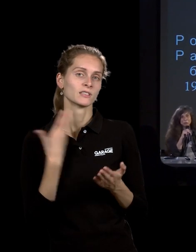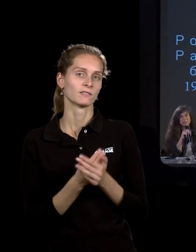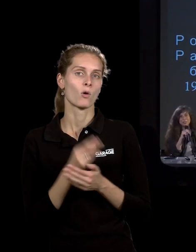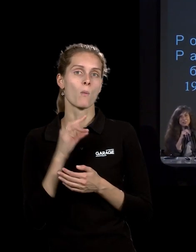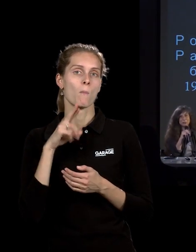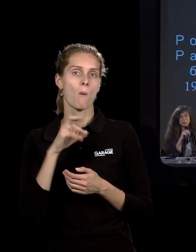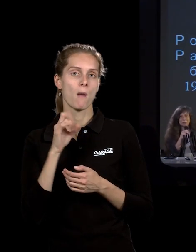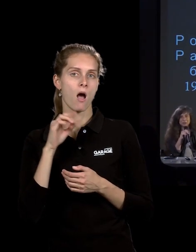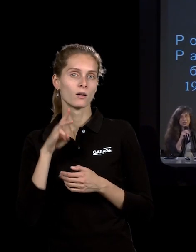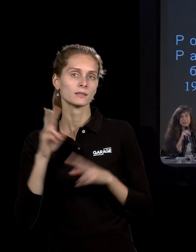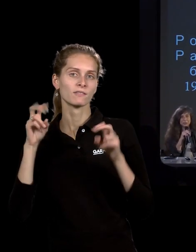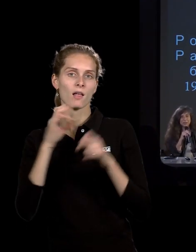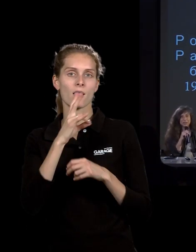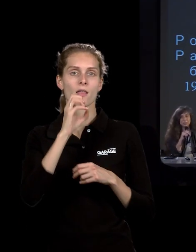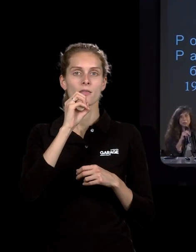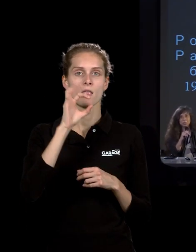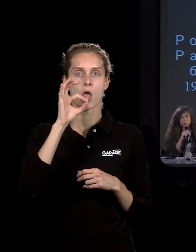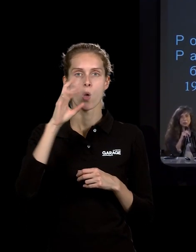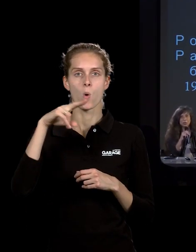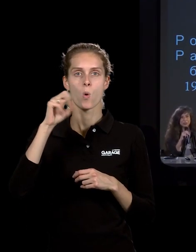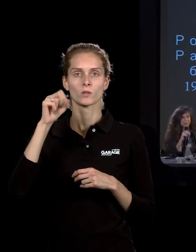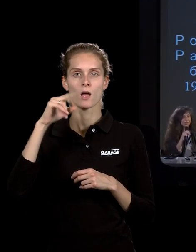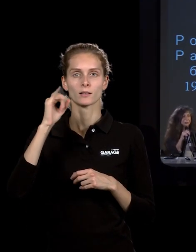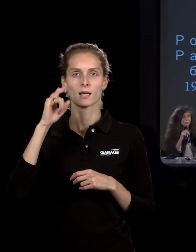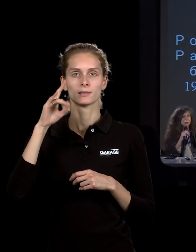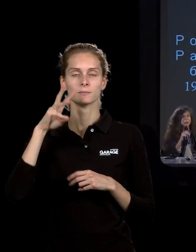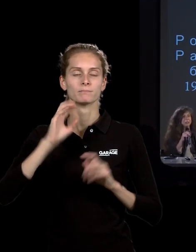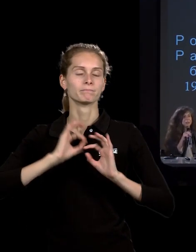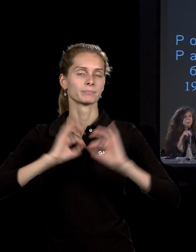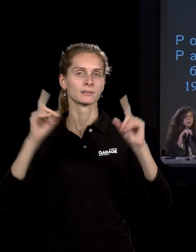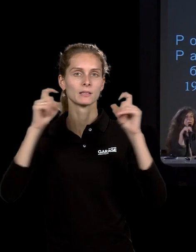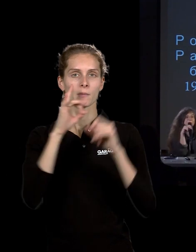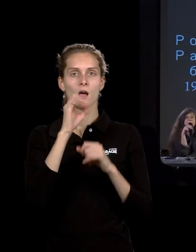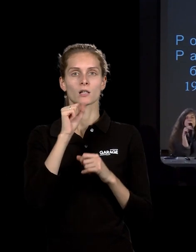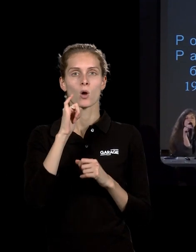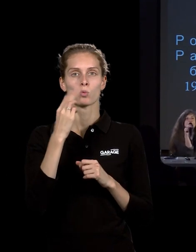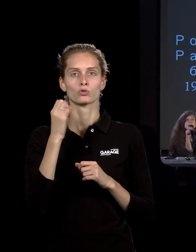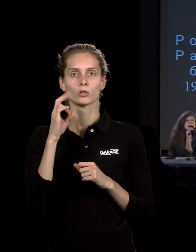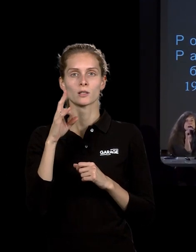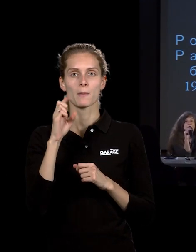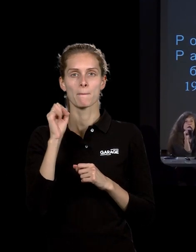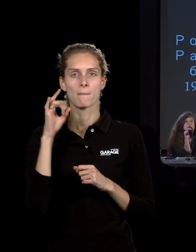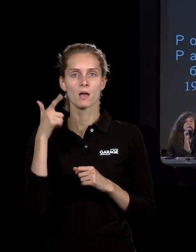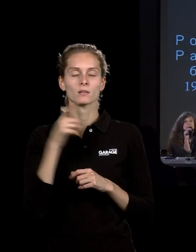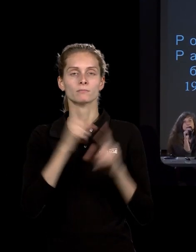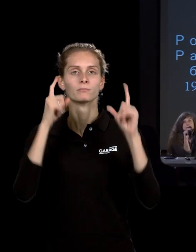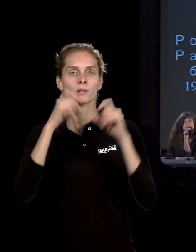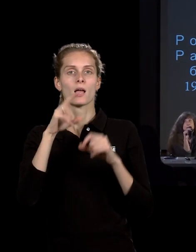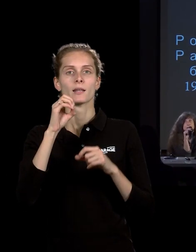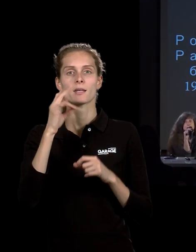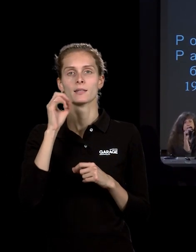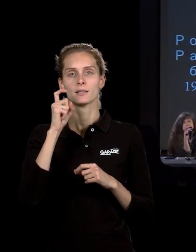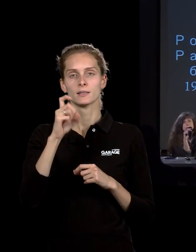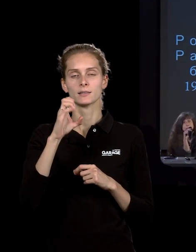свой поп-арт, который называется неодадаизмом, немножко на других основаниях. Такой прекрасный снимок Раушенберга,